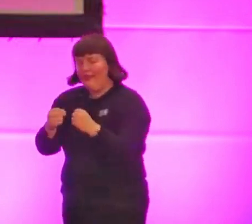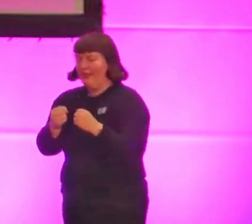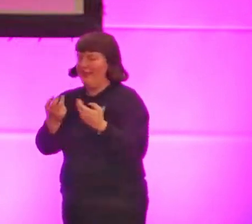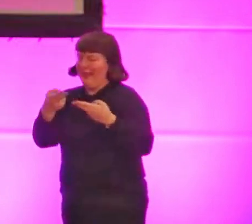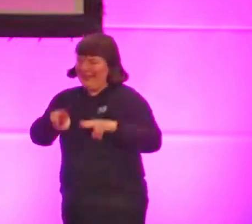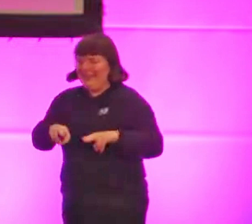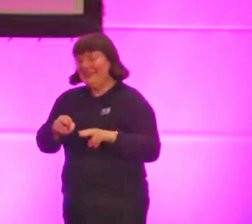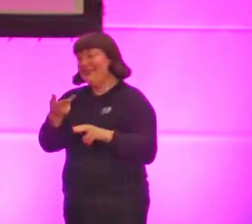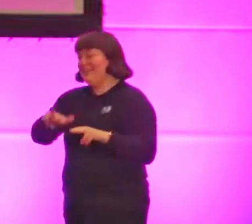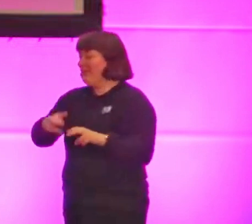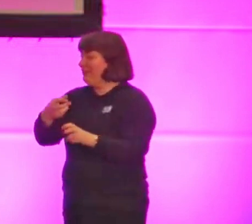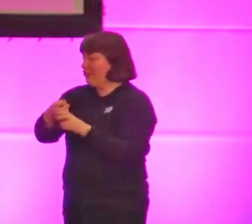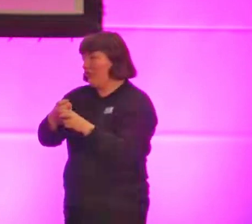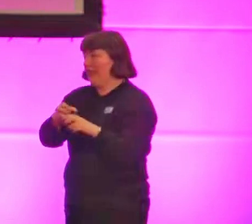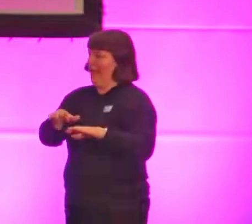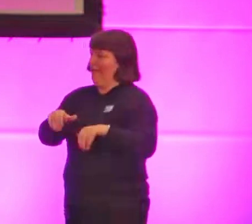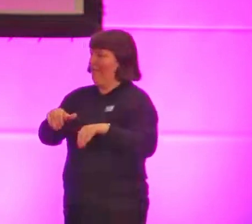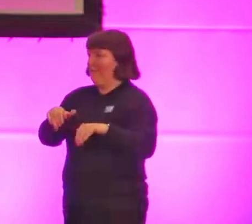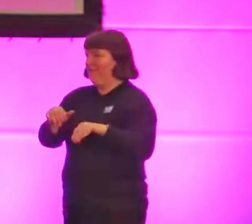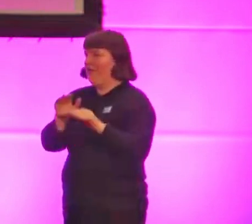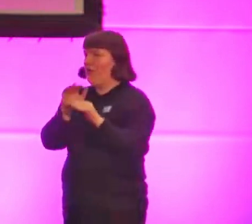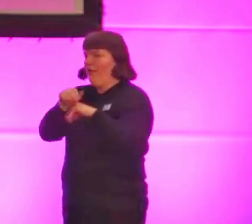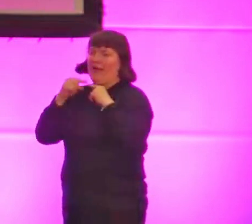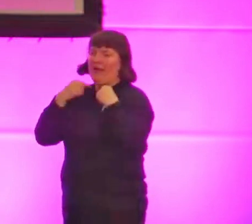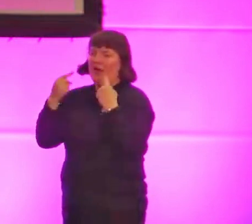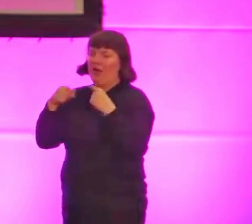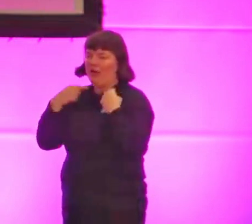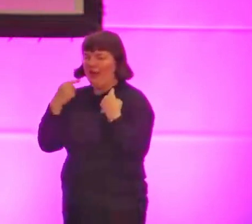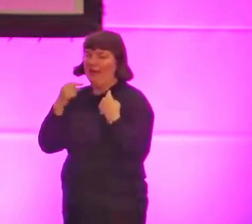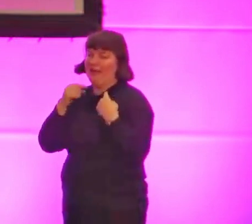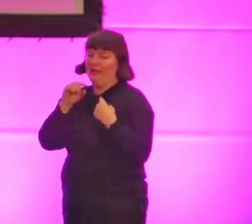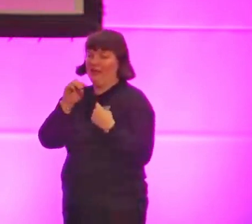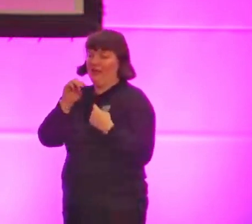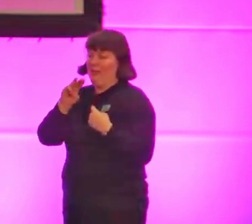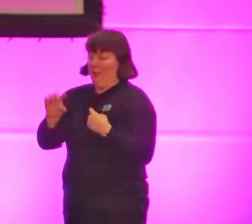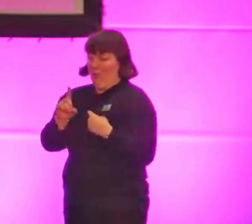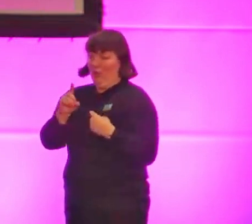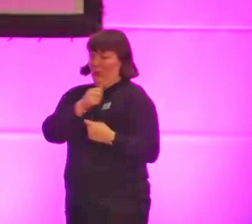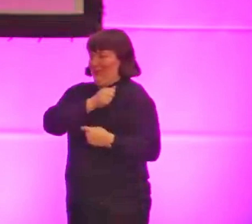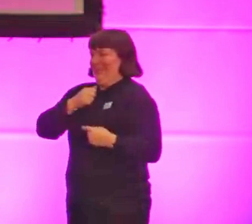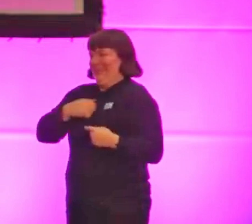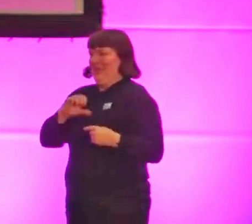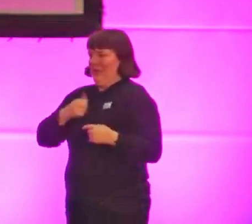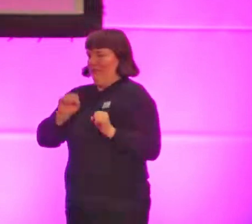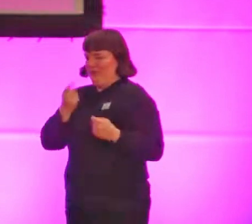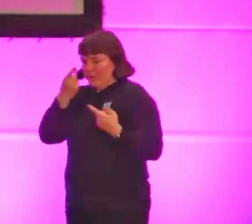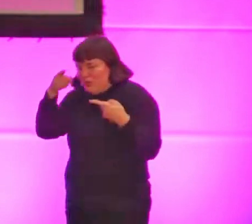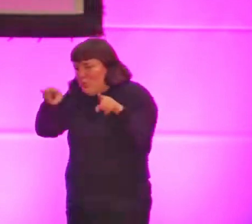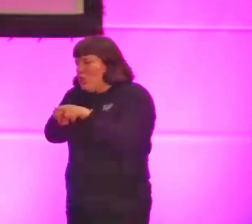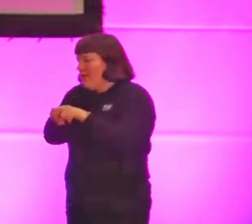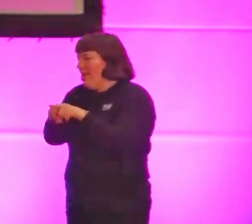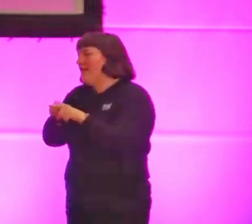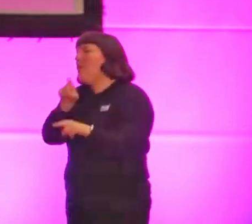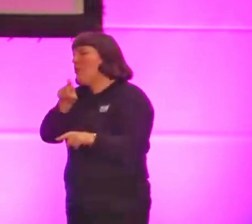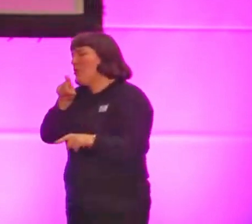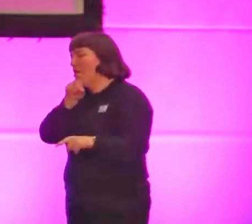Man försökte, eller har också överklagat i den här typen av mål så måste regeringen godkänna åtalet. Och det rör